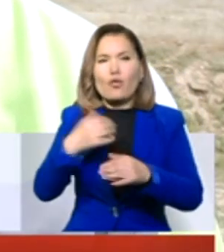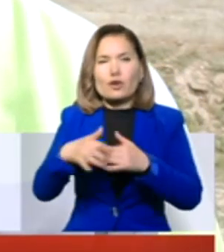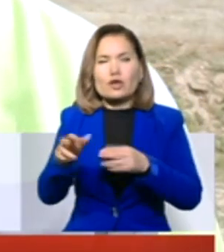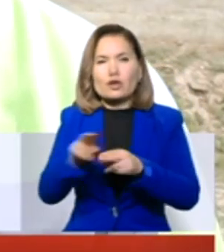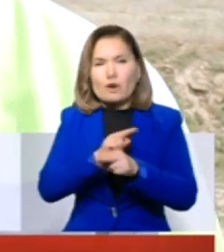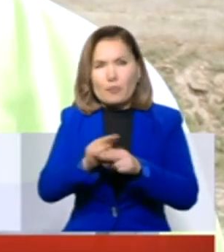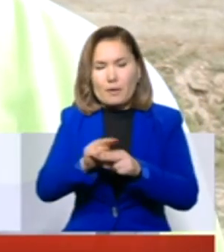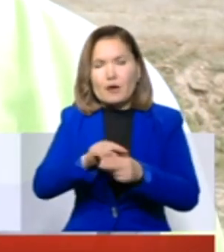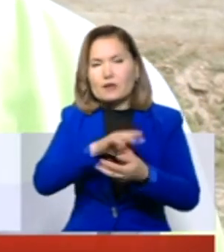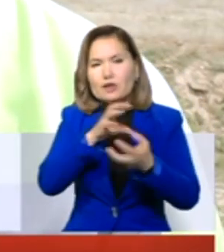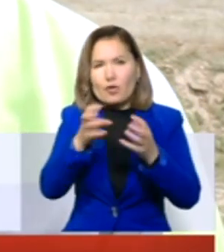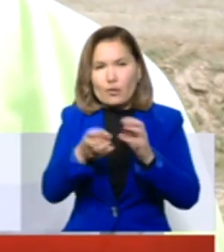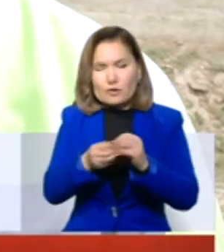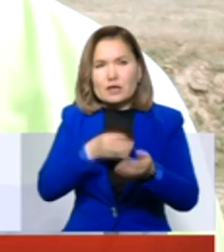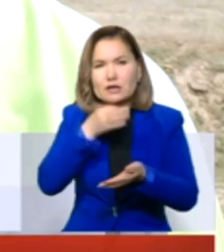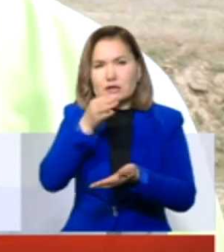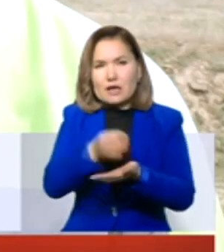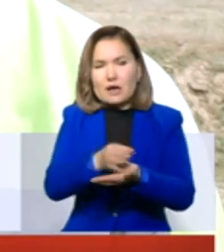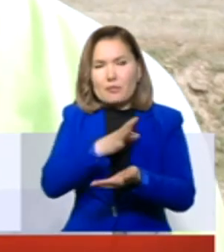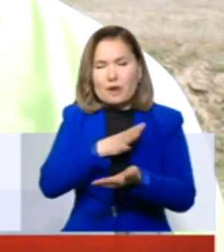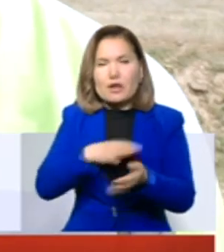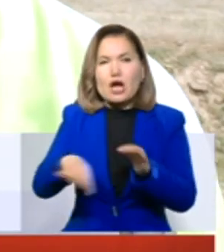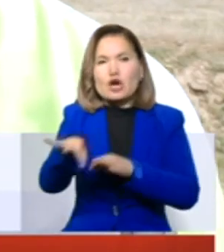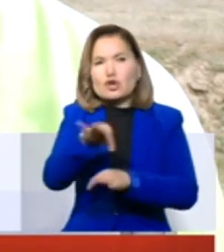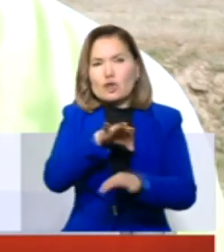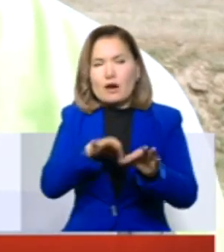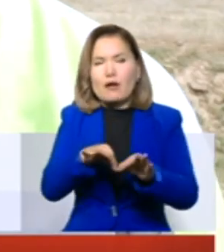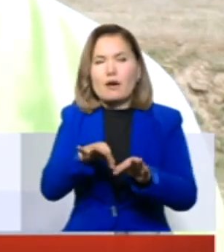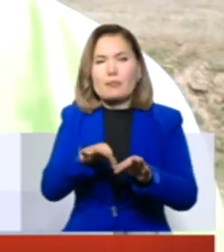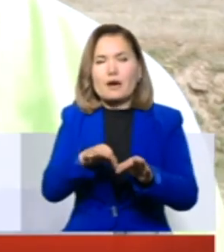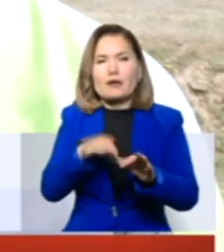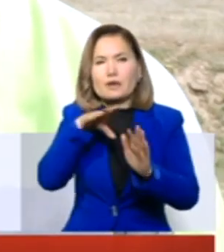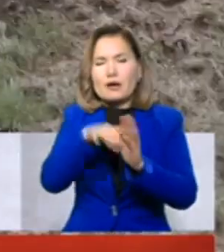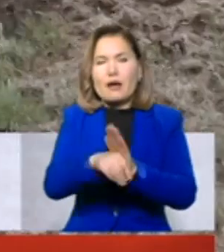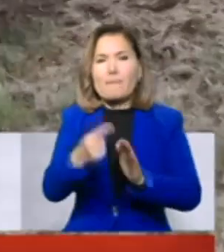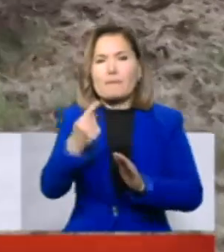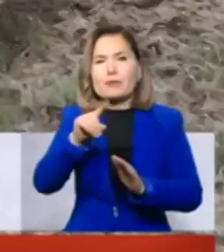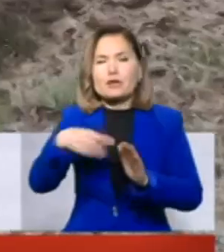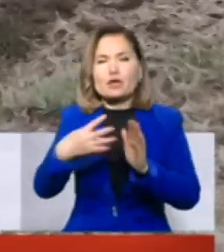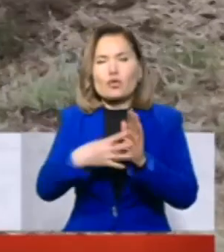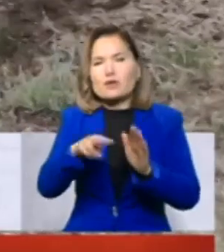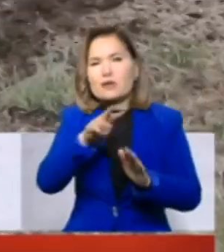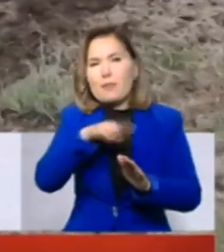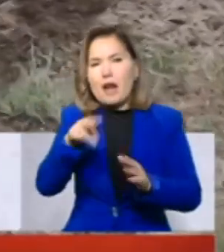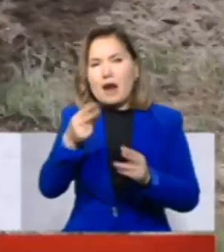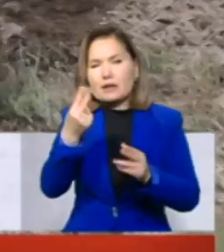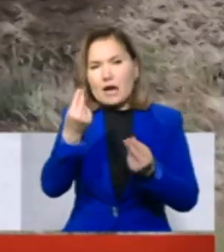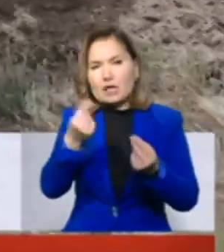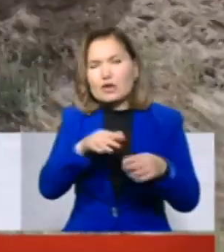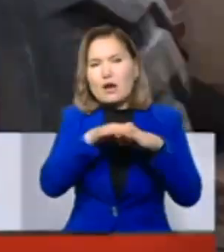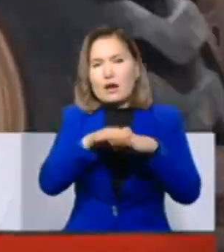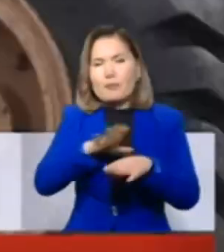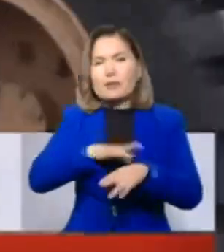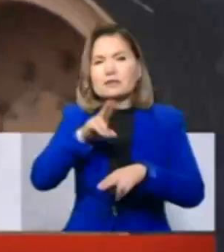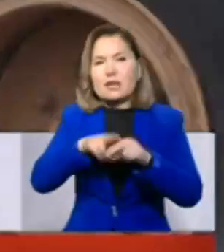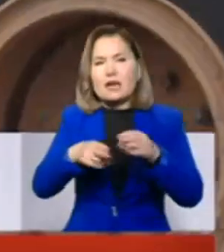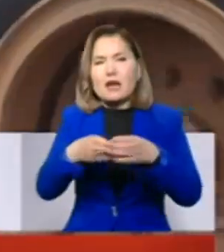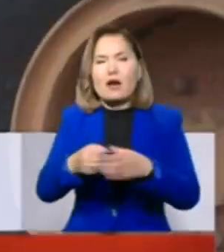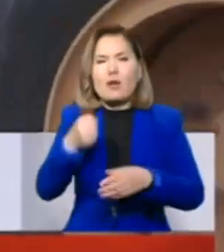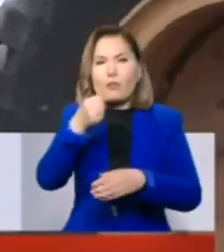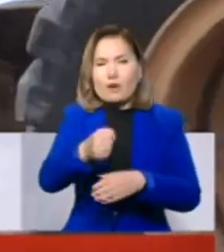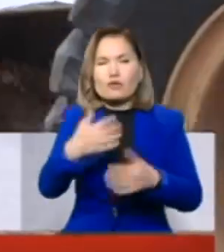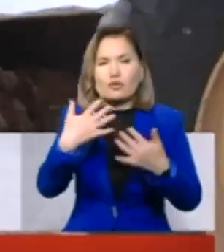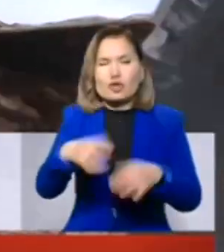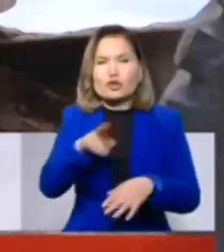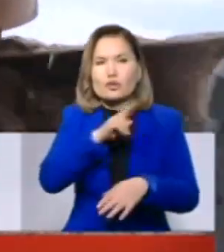жұмыстарының сараптама қорытындысы шығып, жоба құны 1,9 миллиард теңгені құрайды. Бүгінгі күні мердігер мекеме анықталып, жұмыстарын бастап